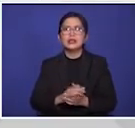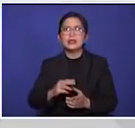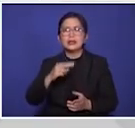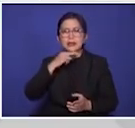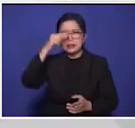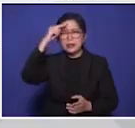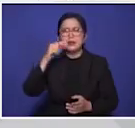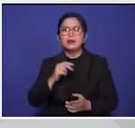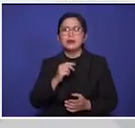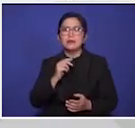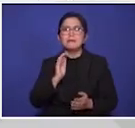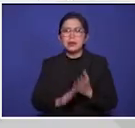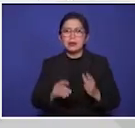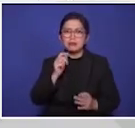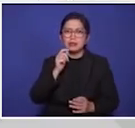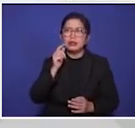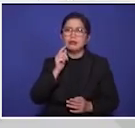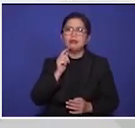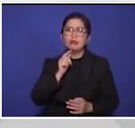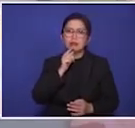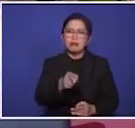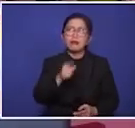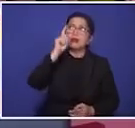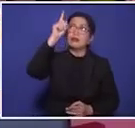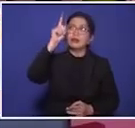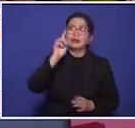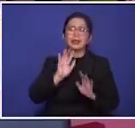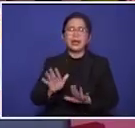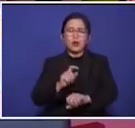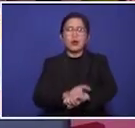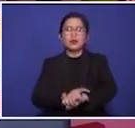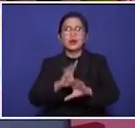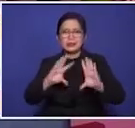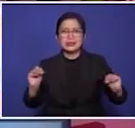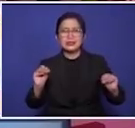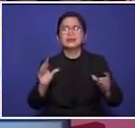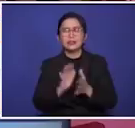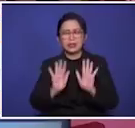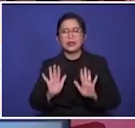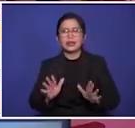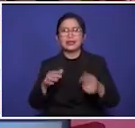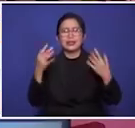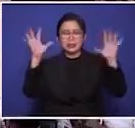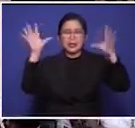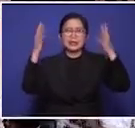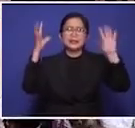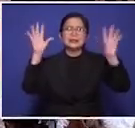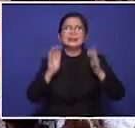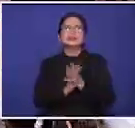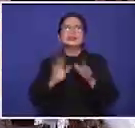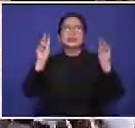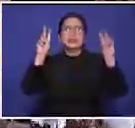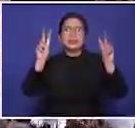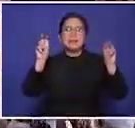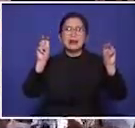ketika waktunya habis paku Waktunya habis kita boleh tepuk tangan ini adalah selesai tema yang kedua